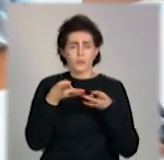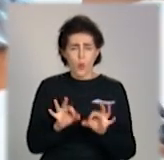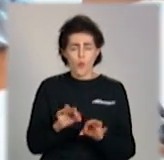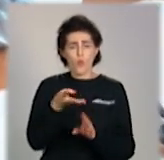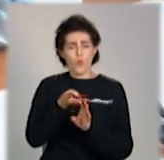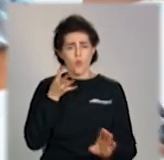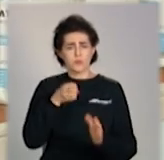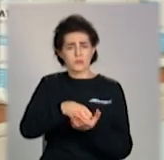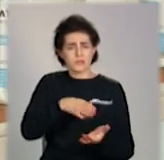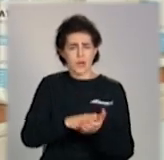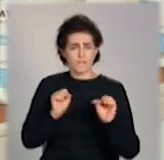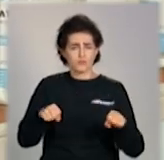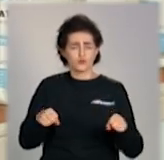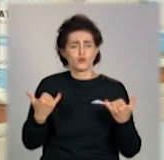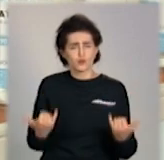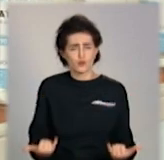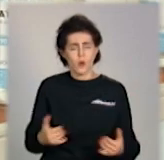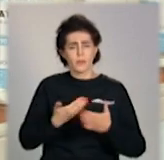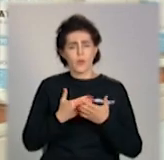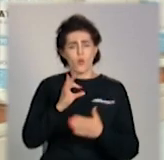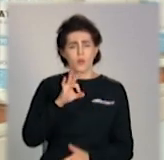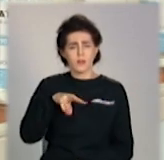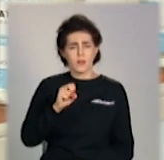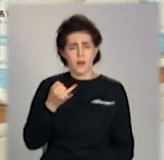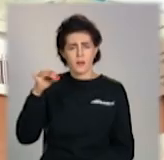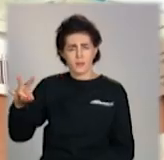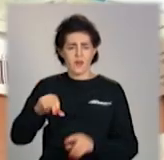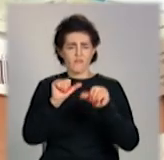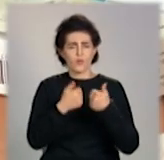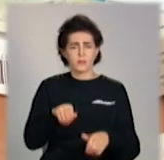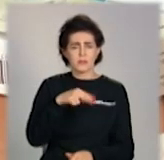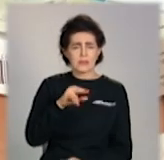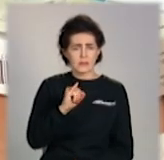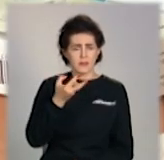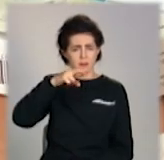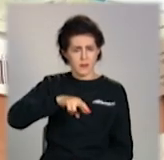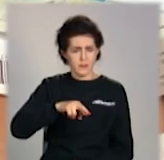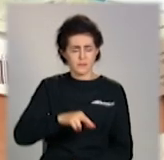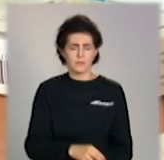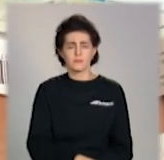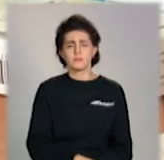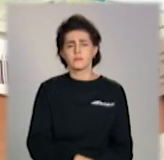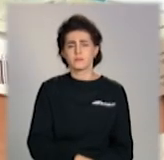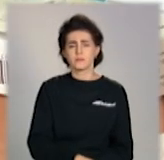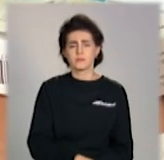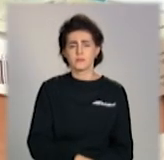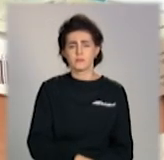всі охочі вже зараз – онлайн через платформу «Дія». Максим Грабовський, Артем Карабецький, телеканал «Донбас».